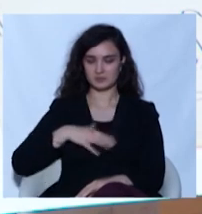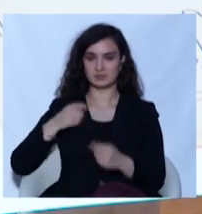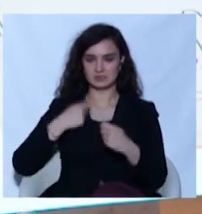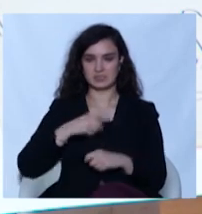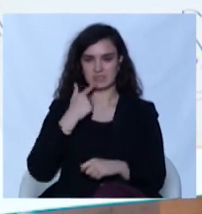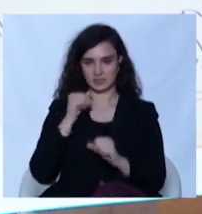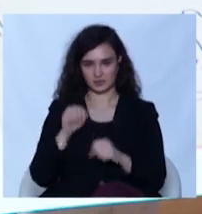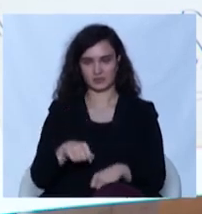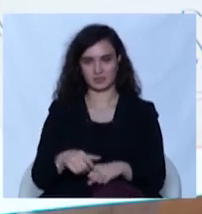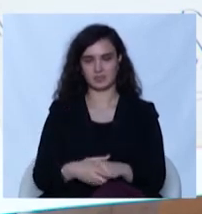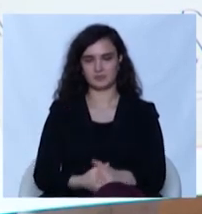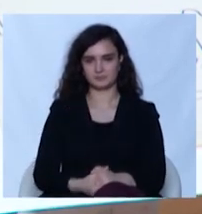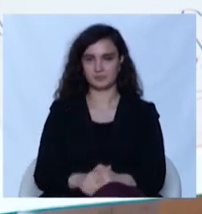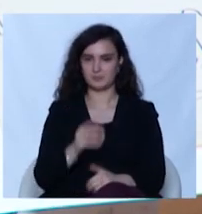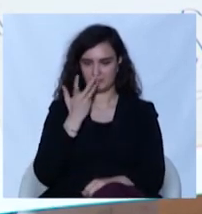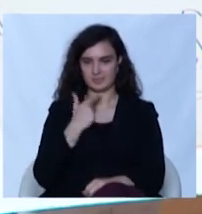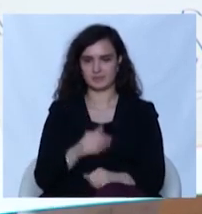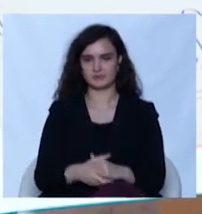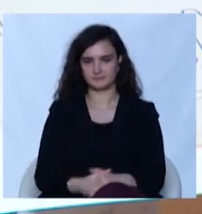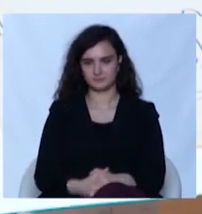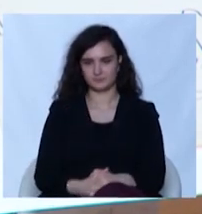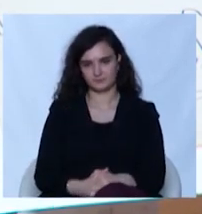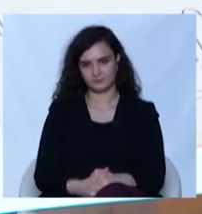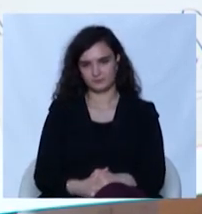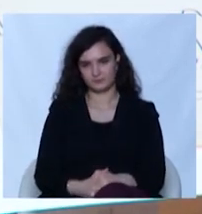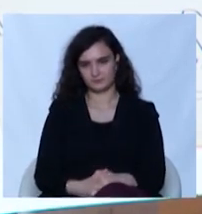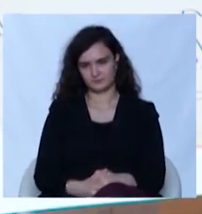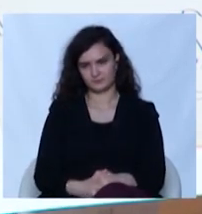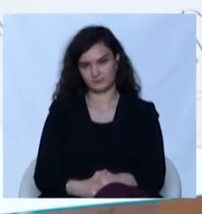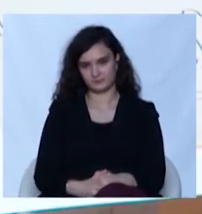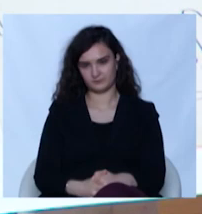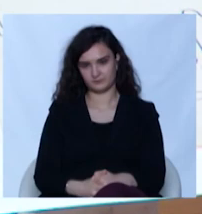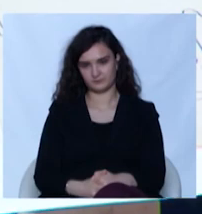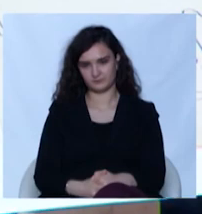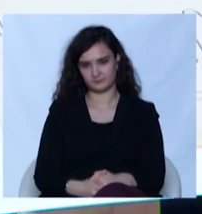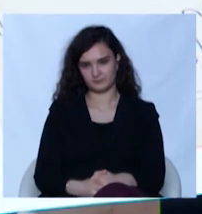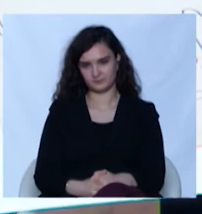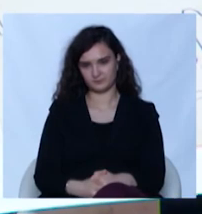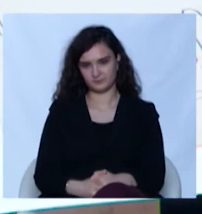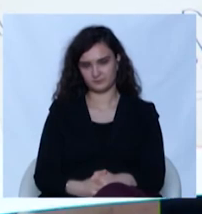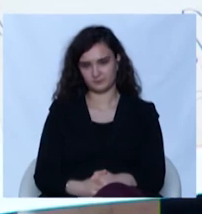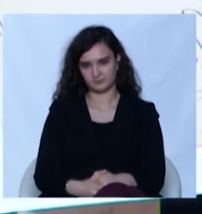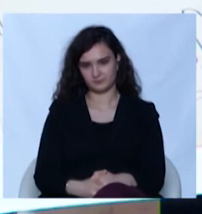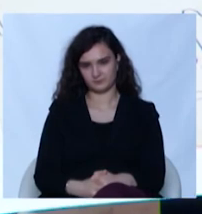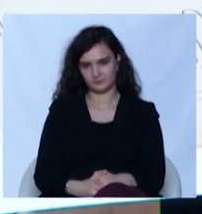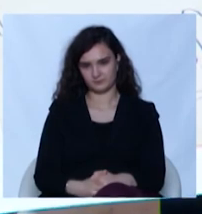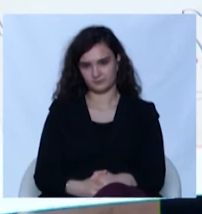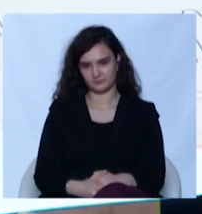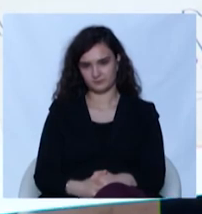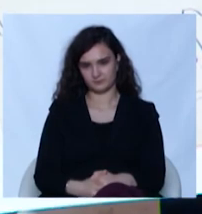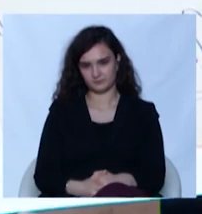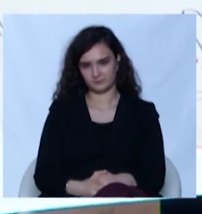წითელი. ფერადი უფრო სწორად. აი, ხომ ამასაც ნახა.